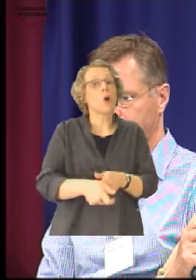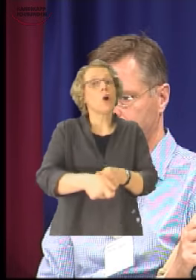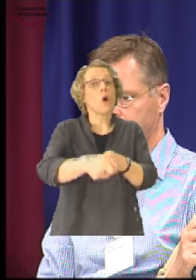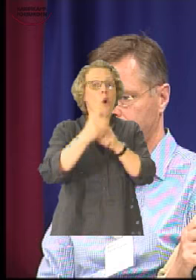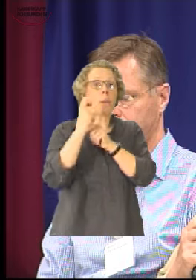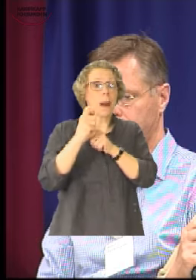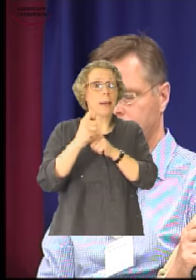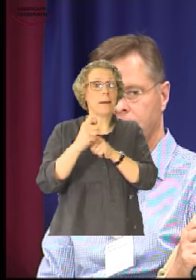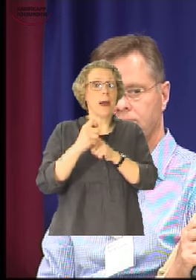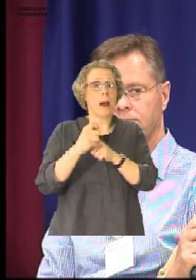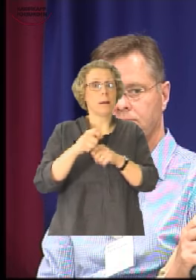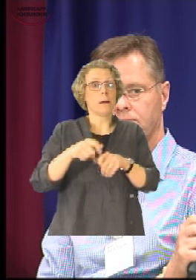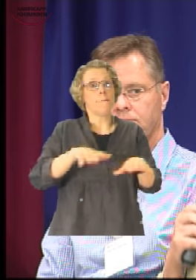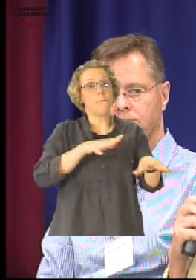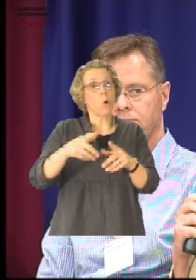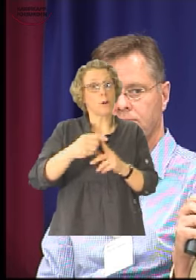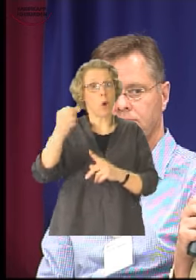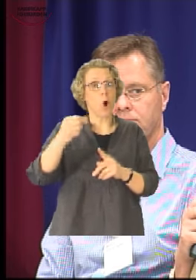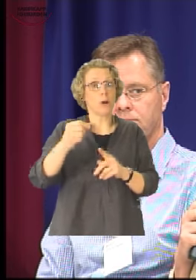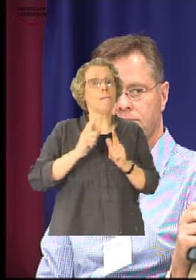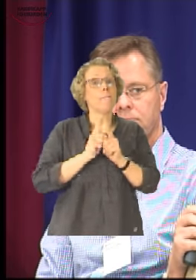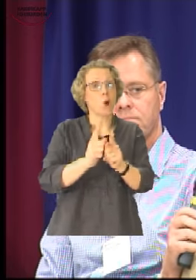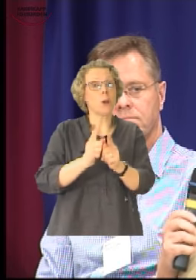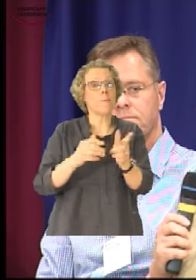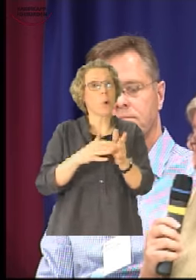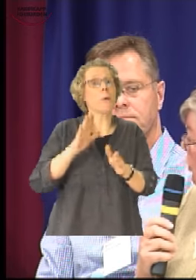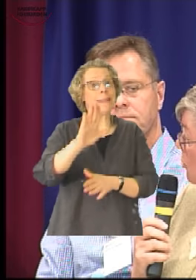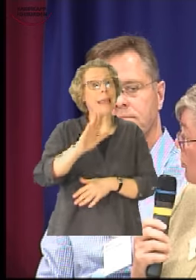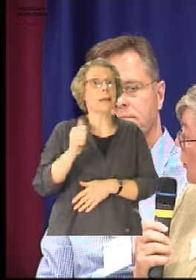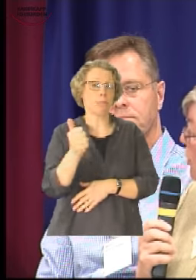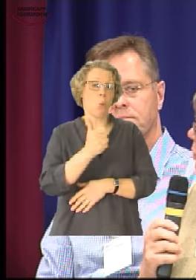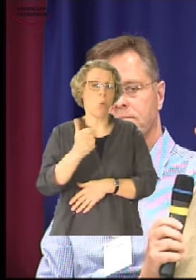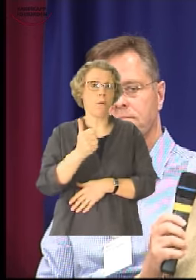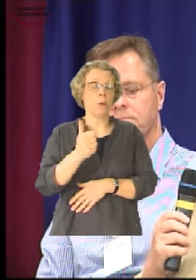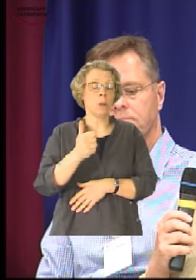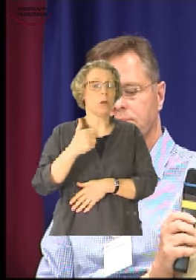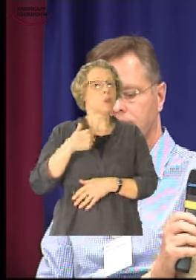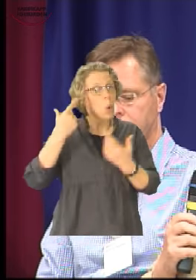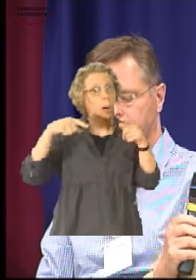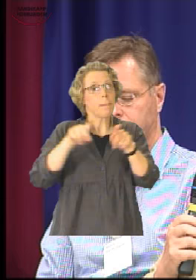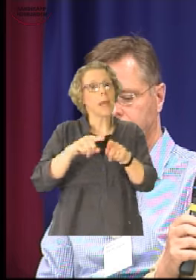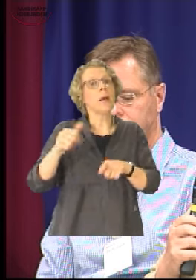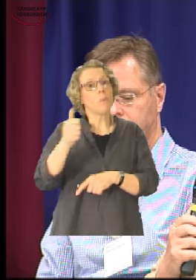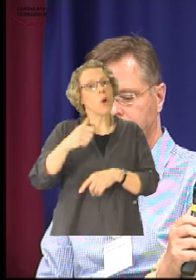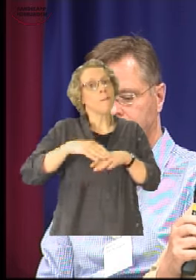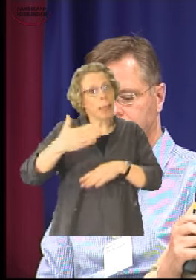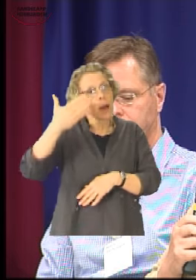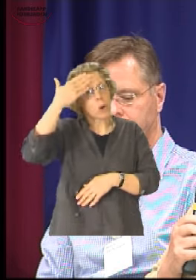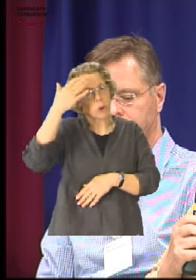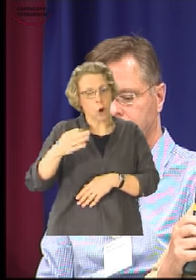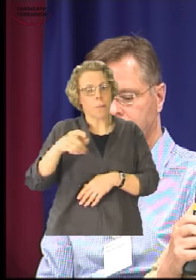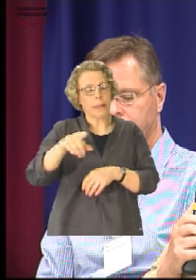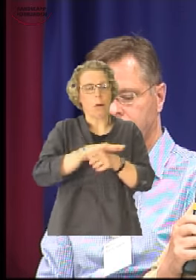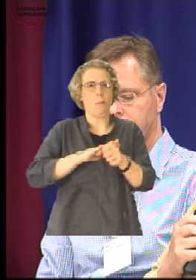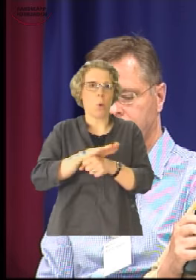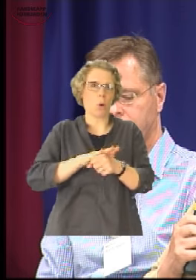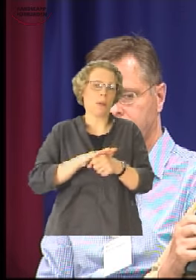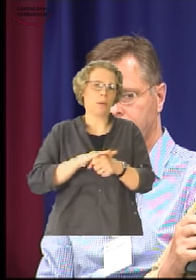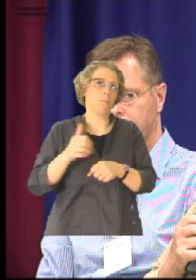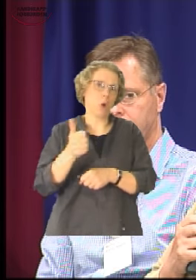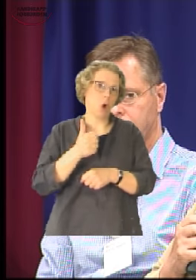de premisserna. Så att jag håller med om att det behövs mer kunskap på det området. Men man